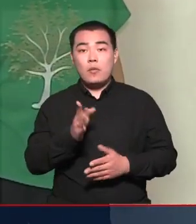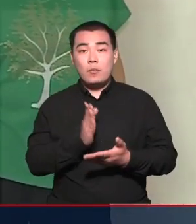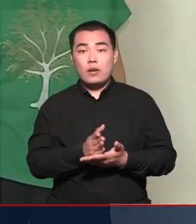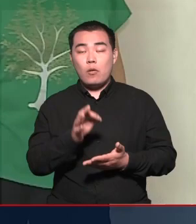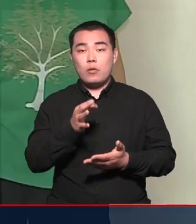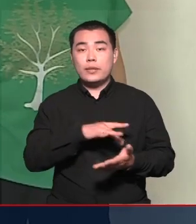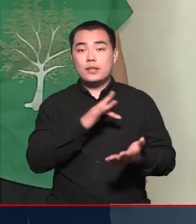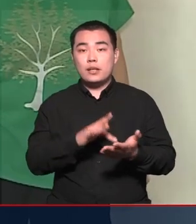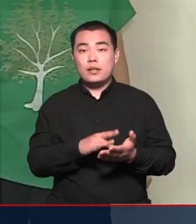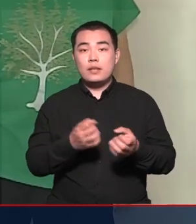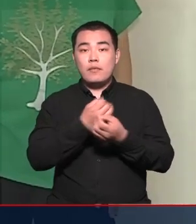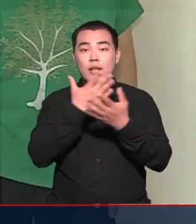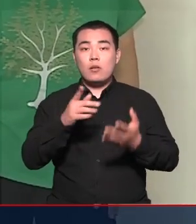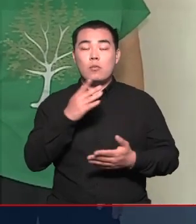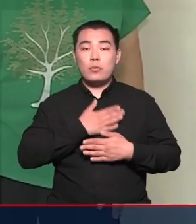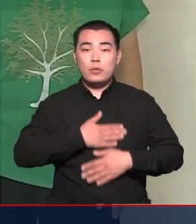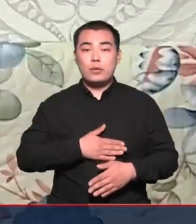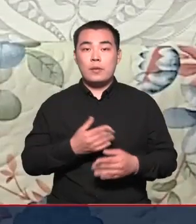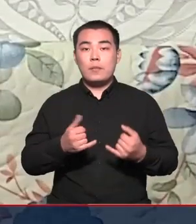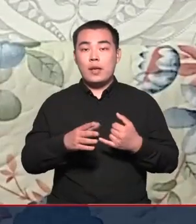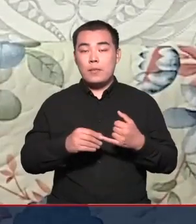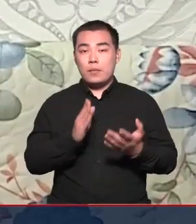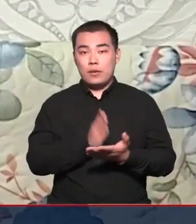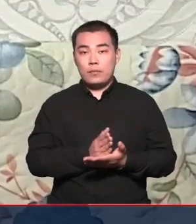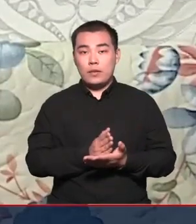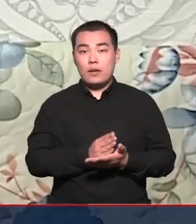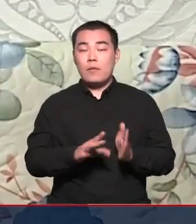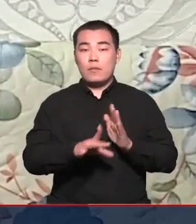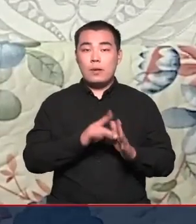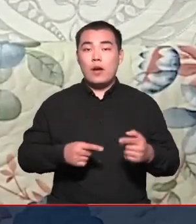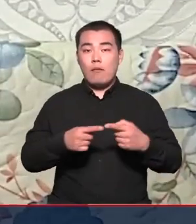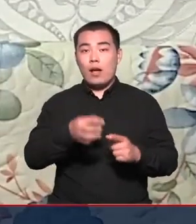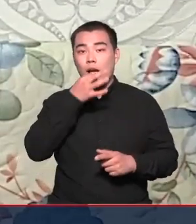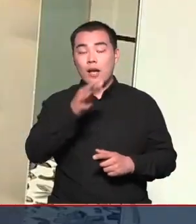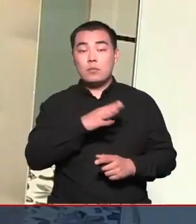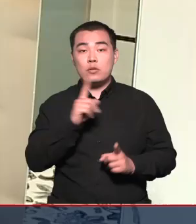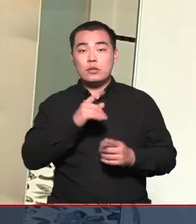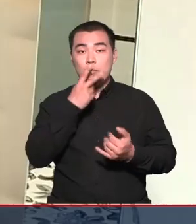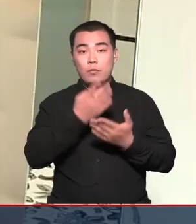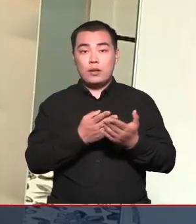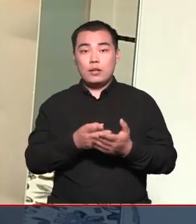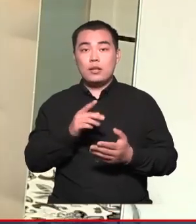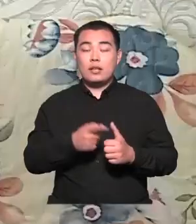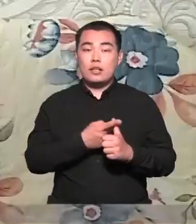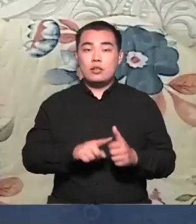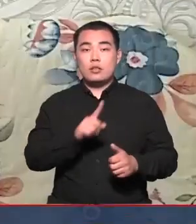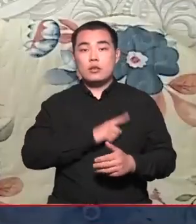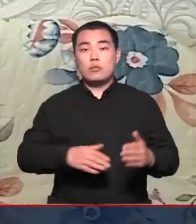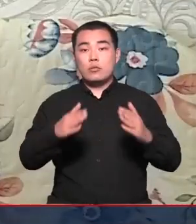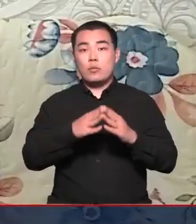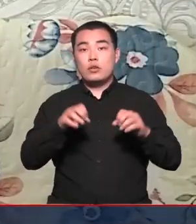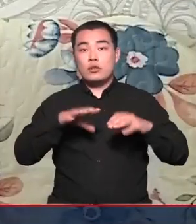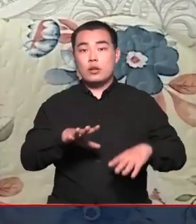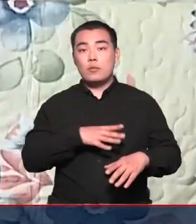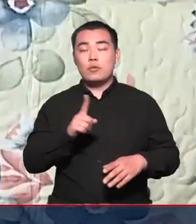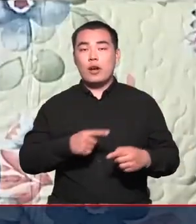областного центра. Светлая, уютная, с мебелью. Сказали, вот выбирайте квартиру вот в пределах вот этой суммы или ждите дом. Решили, что